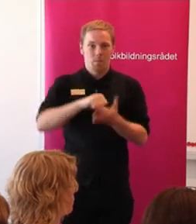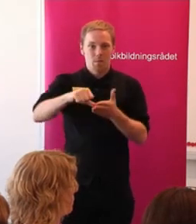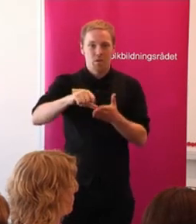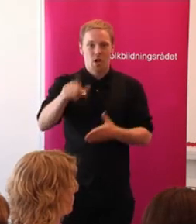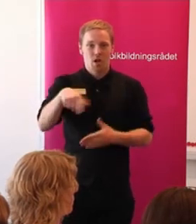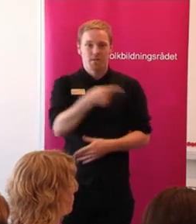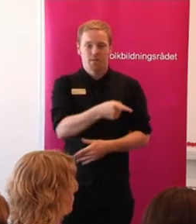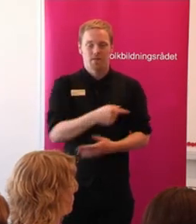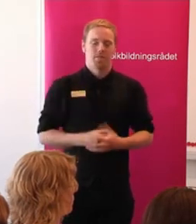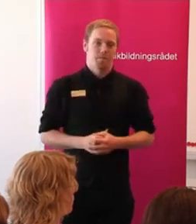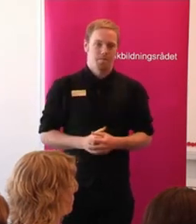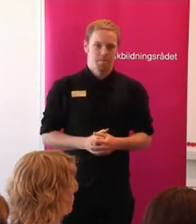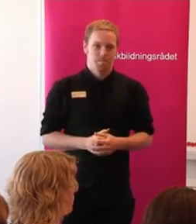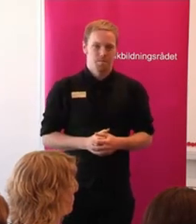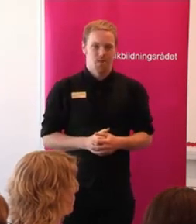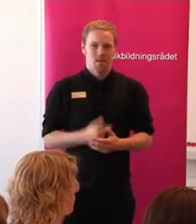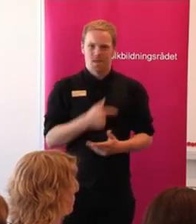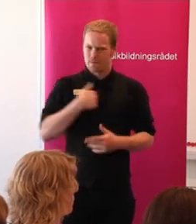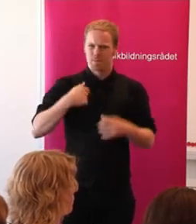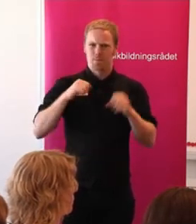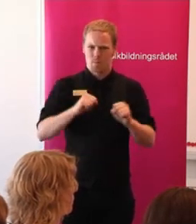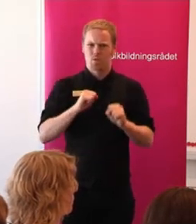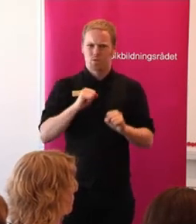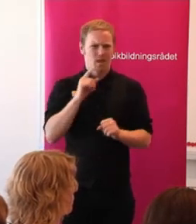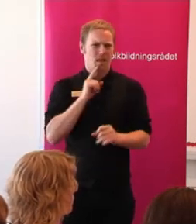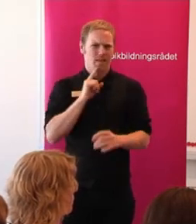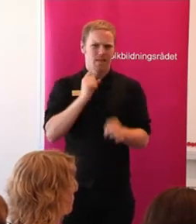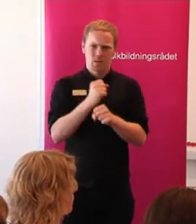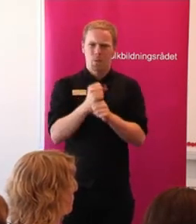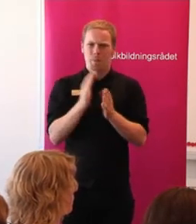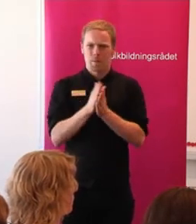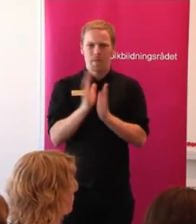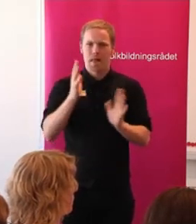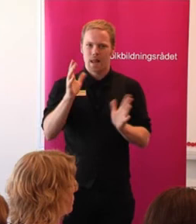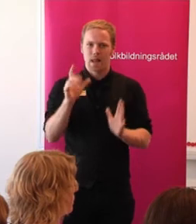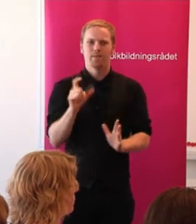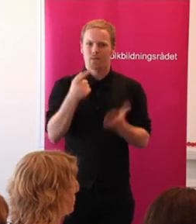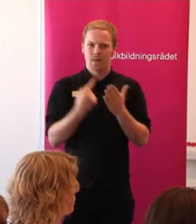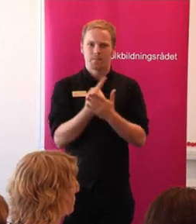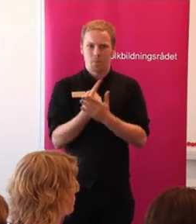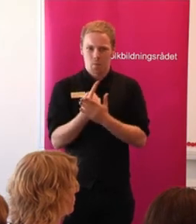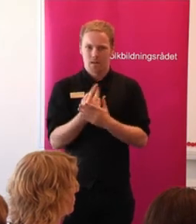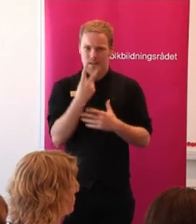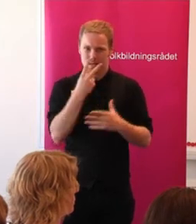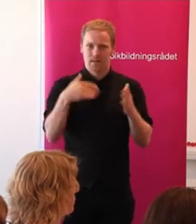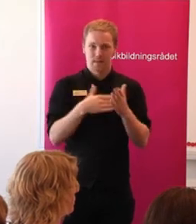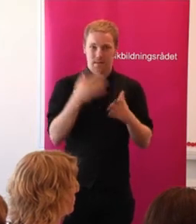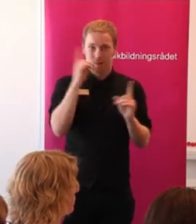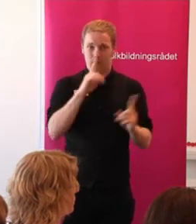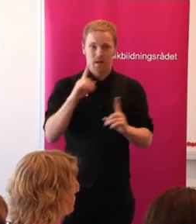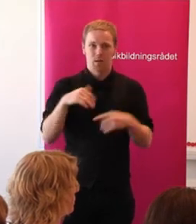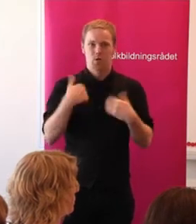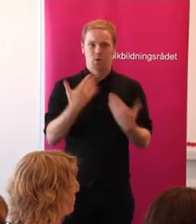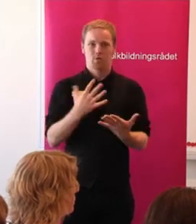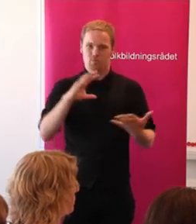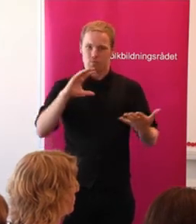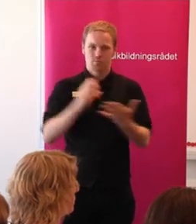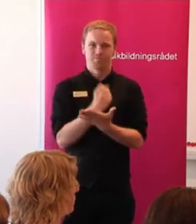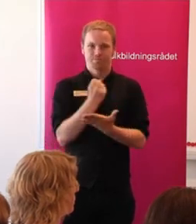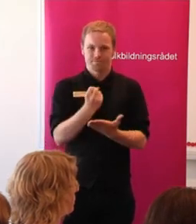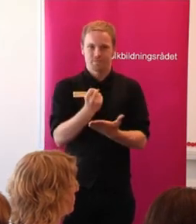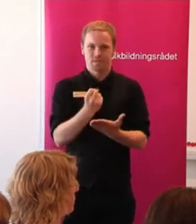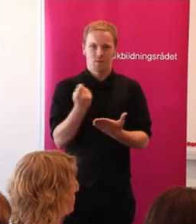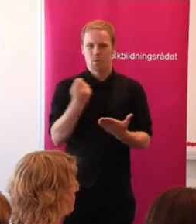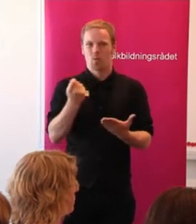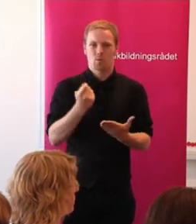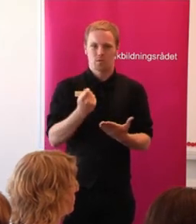i eller vad det nu är. Och där vi måste hela tiden jobba med livschanserna och se till att människor faktiskt hamnar rätt till slut. Och det är nästan